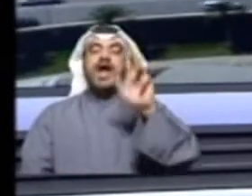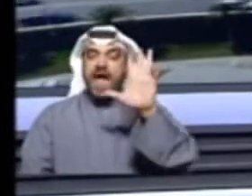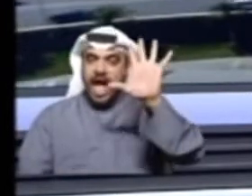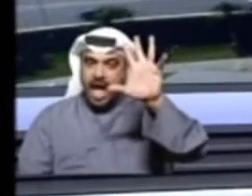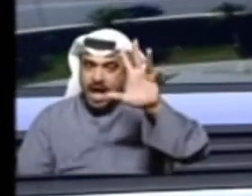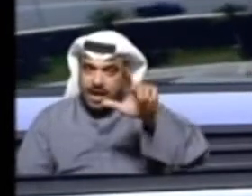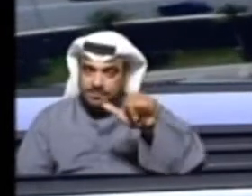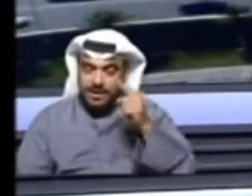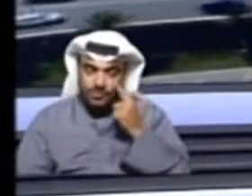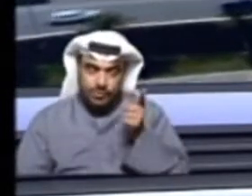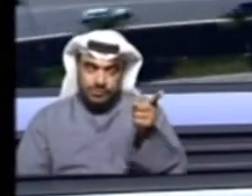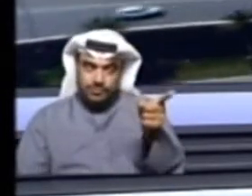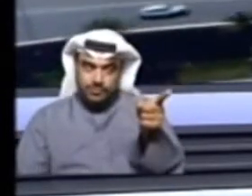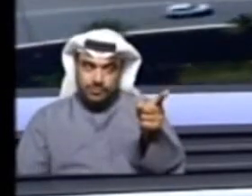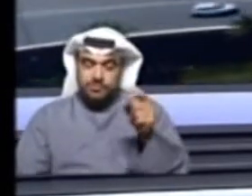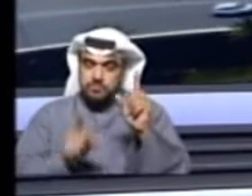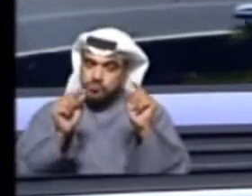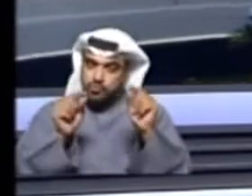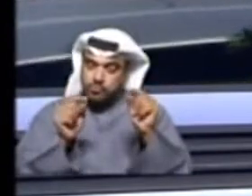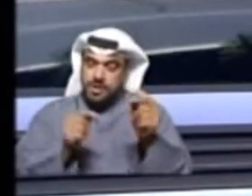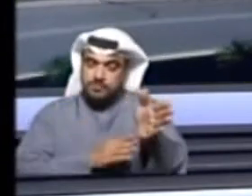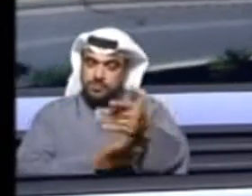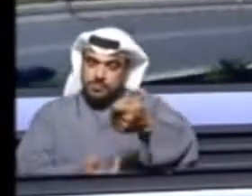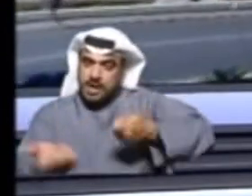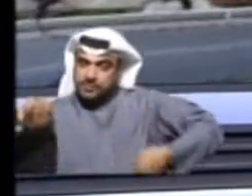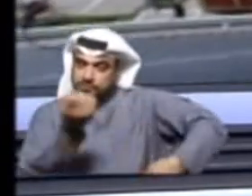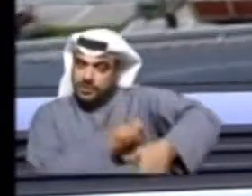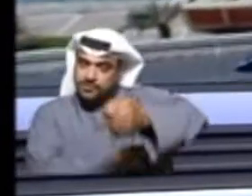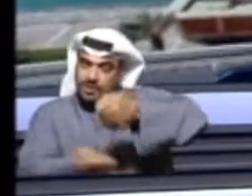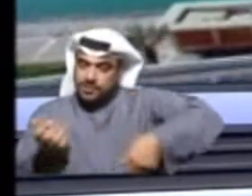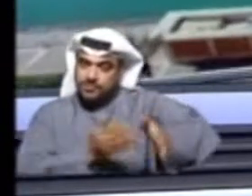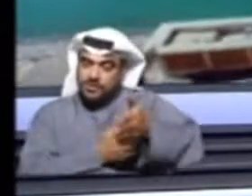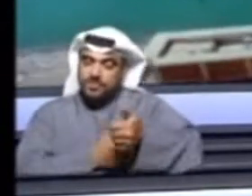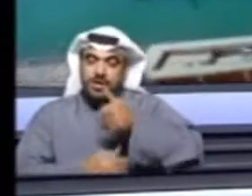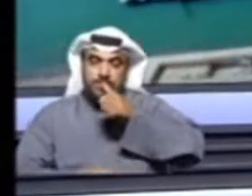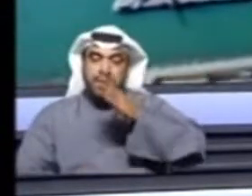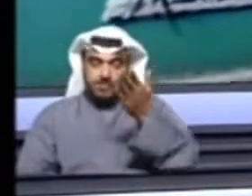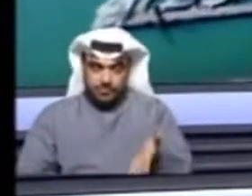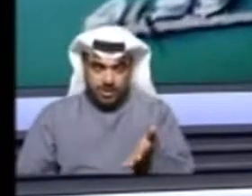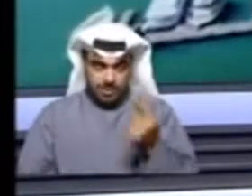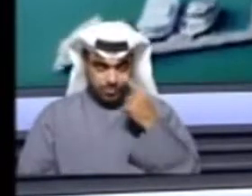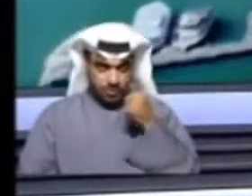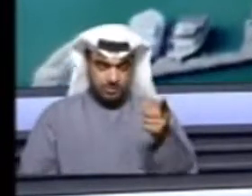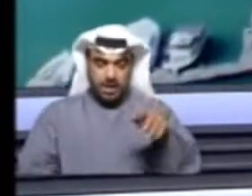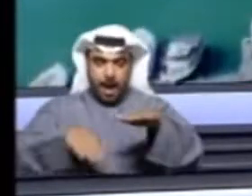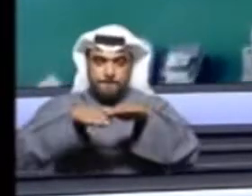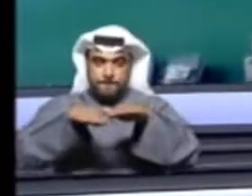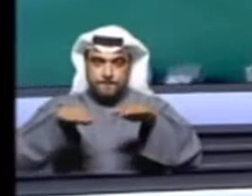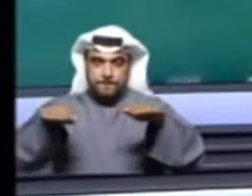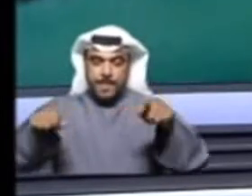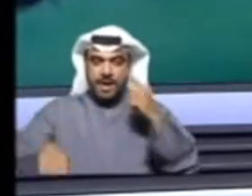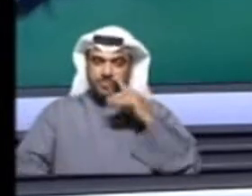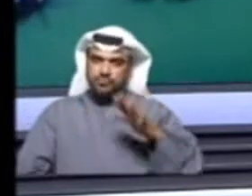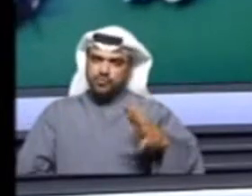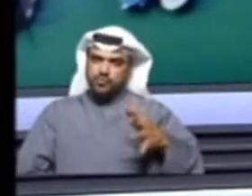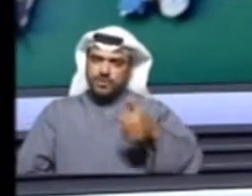الله أجواء معتدلة مناسبة لممارسة جميع الأنشطة البحرية. التيارات المائية لا تزال في فترات انفساد، متوقع